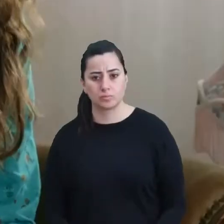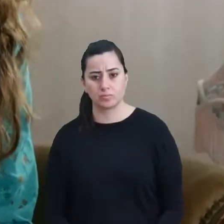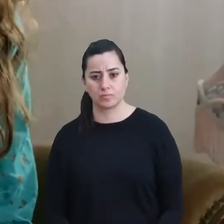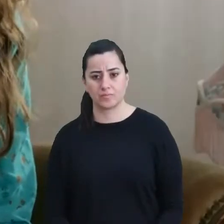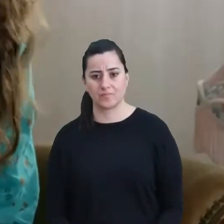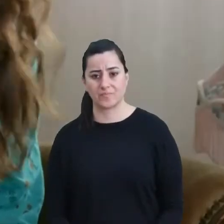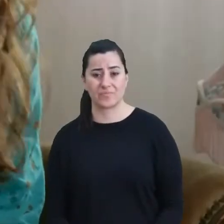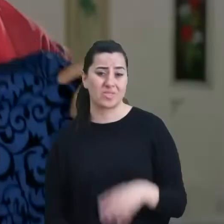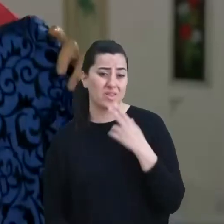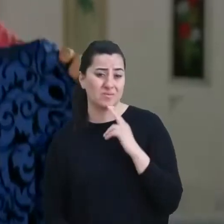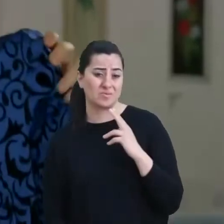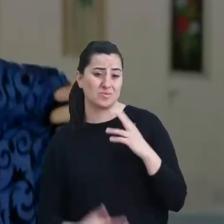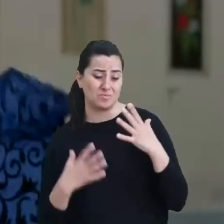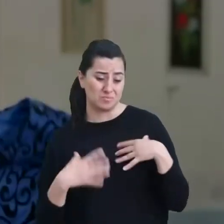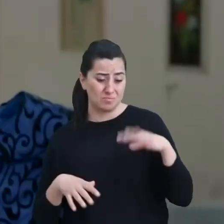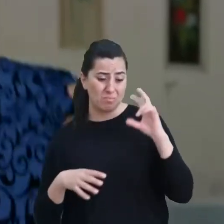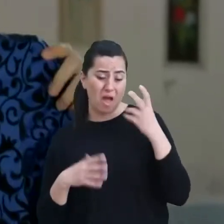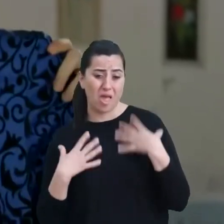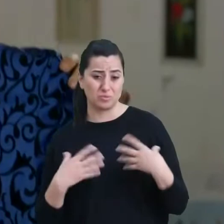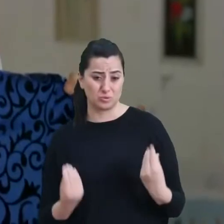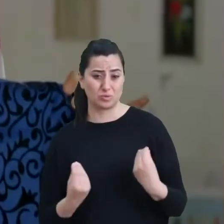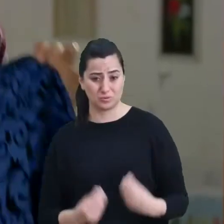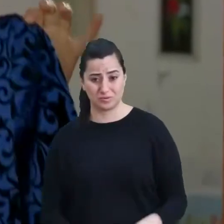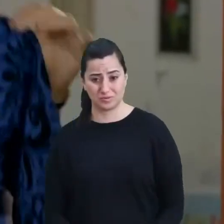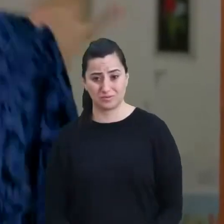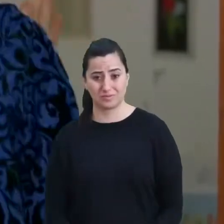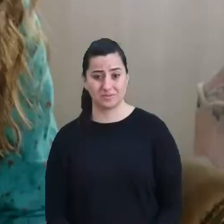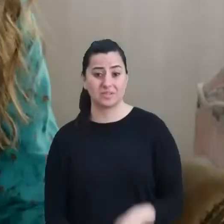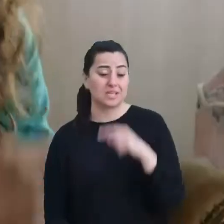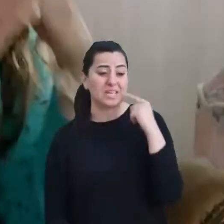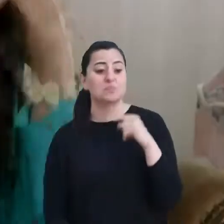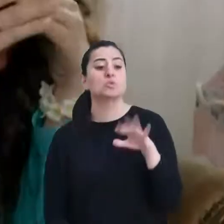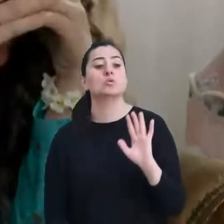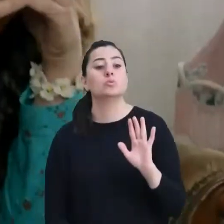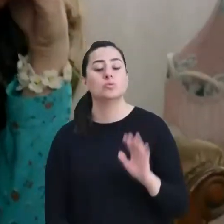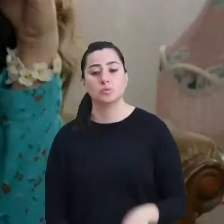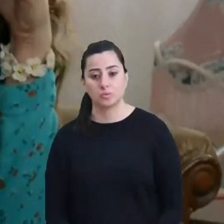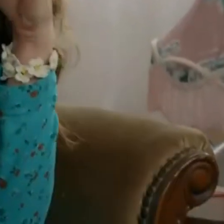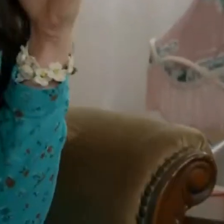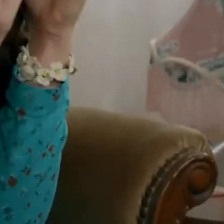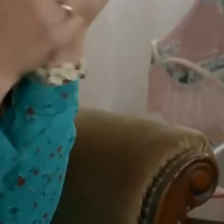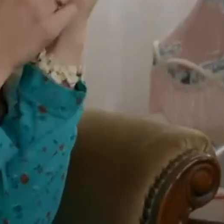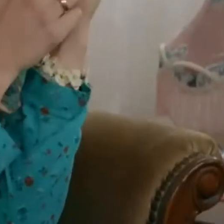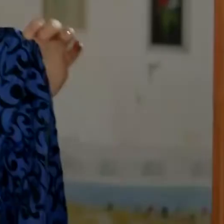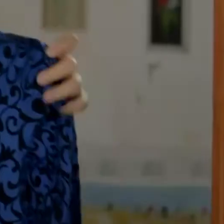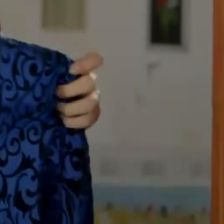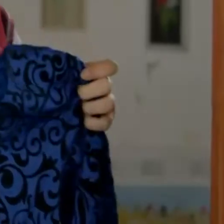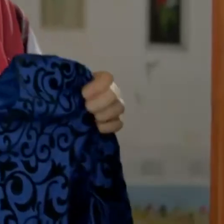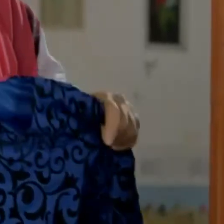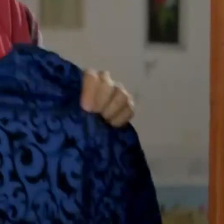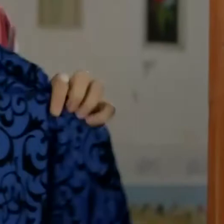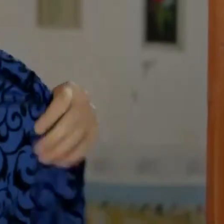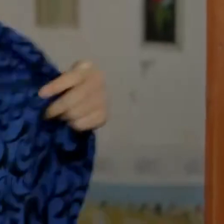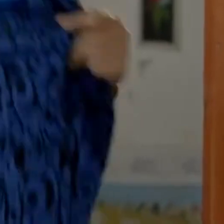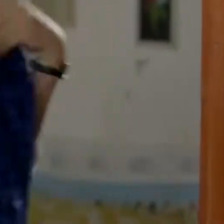Ay abla, bu mavi elbise de çok güzelmiş. Kırmızı yok muydu bunun? Sedef sinirle eliyle yüzünü kapatıp